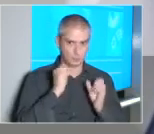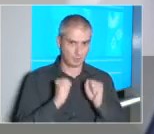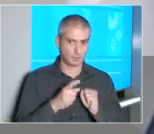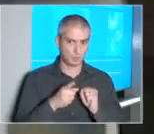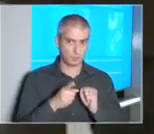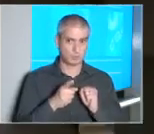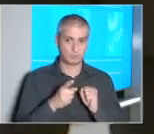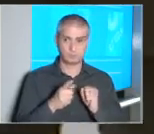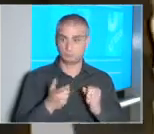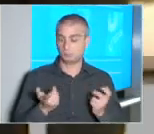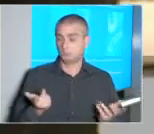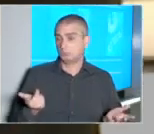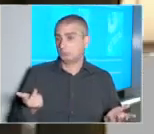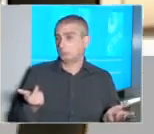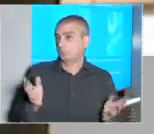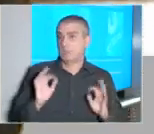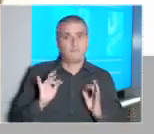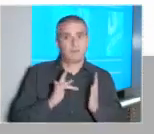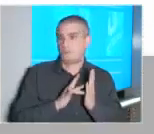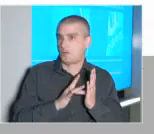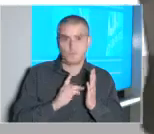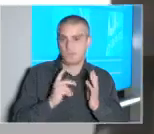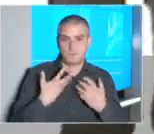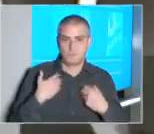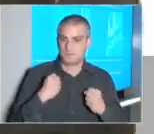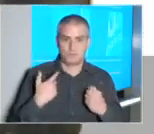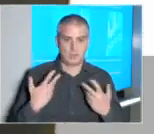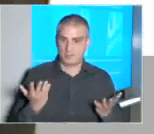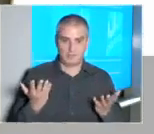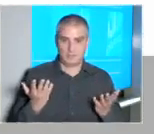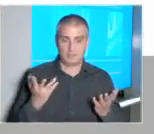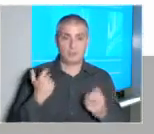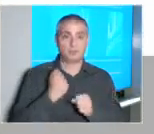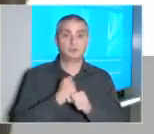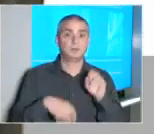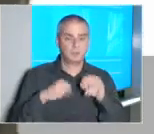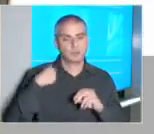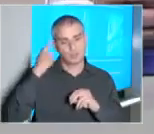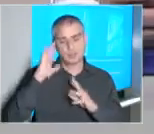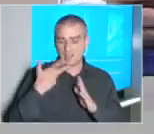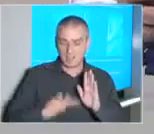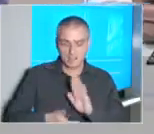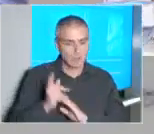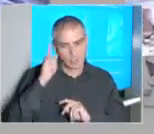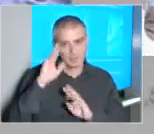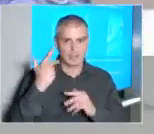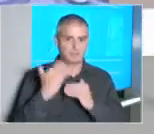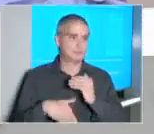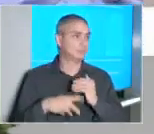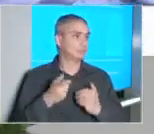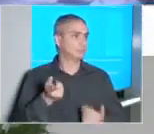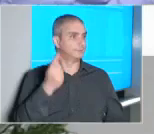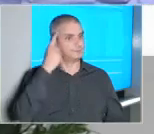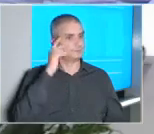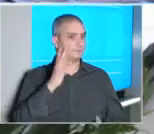מובטח? אף מקום אני בטוחה לא מובטח. אתה יודע, כשיוצאים לבחירות, אנחנו יודעים איך אנחנו יוצאים, אנחנו לא יודעים... לא, אבל לדעת